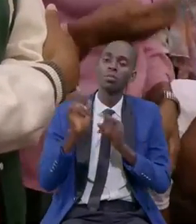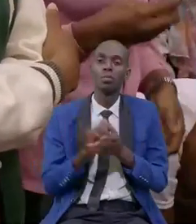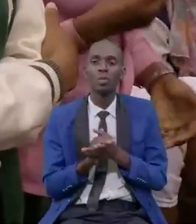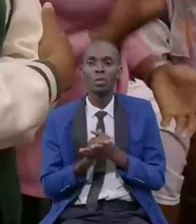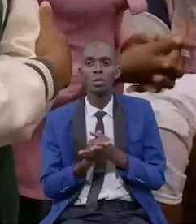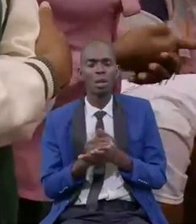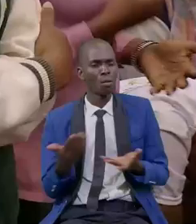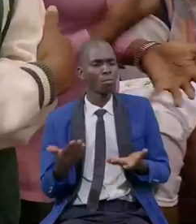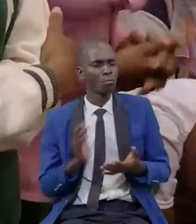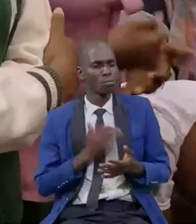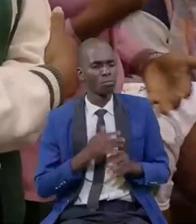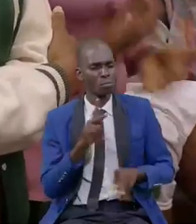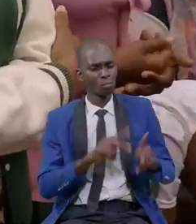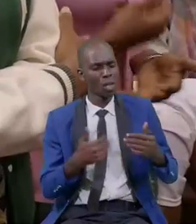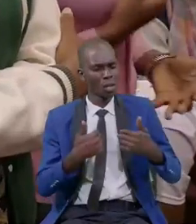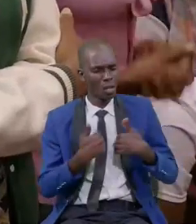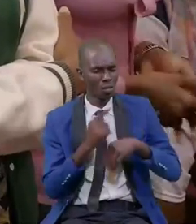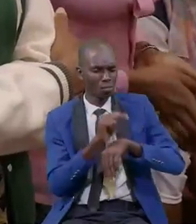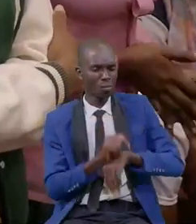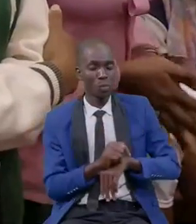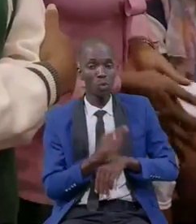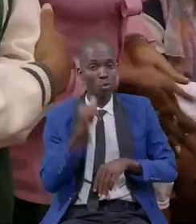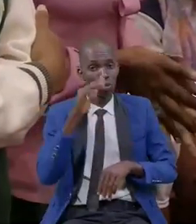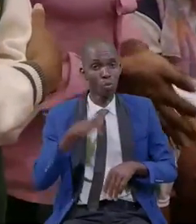Son peuple avait leur tradition.